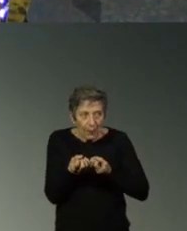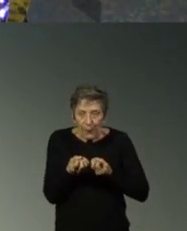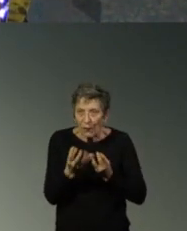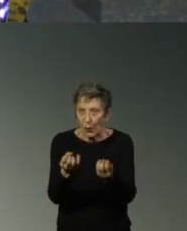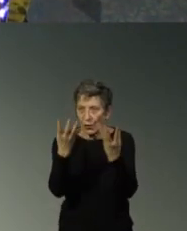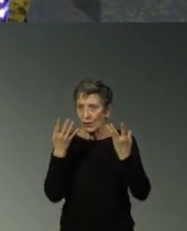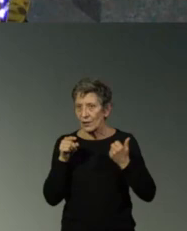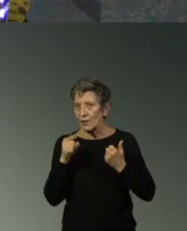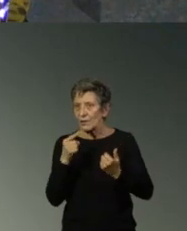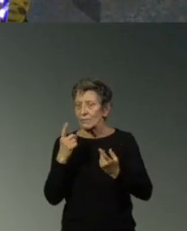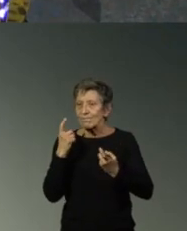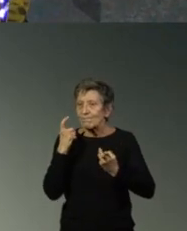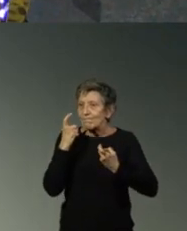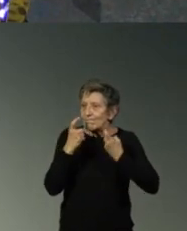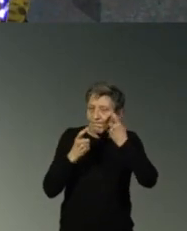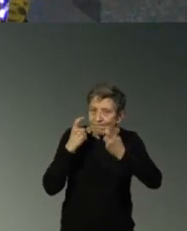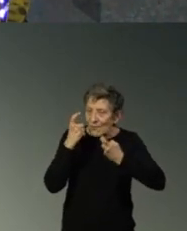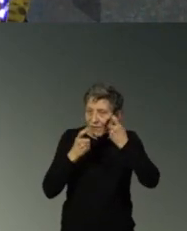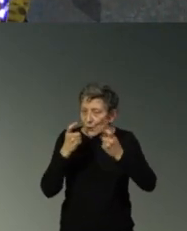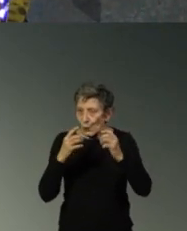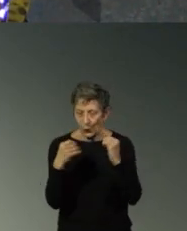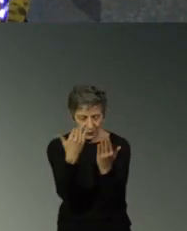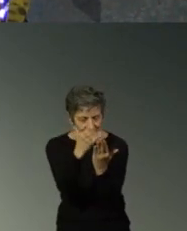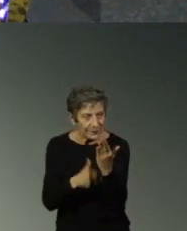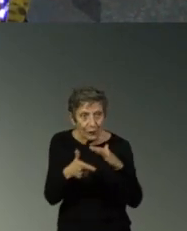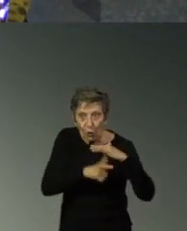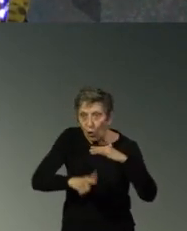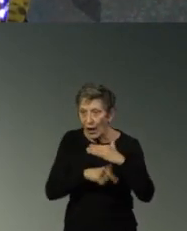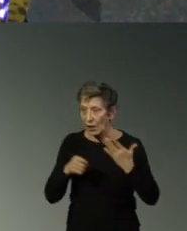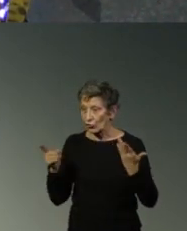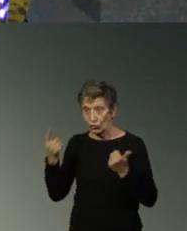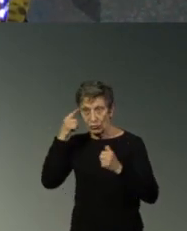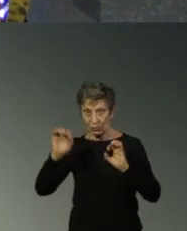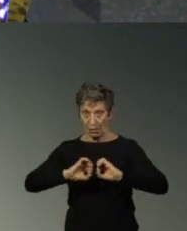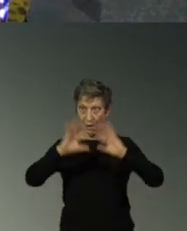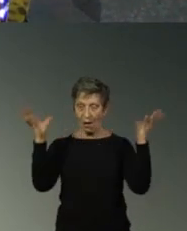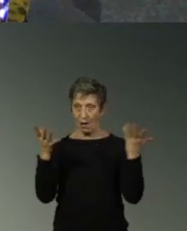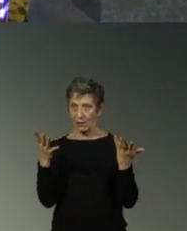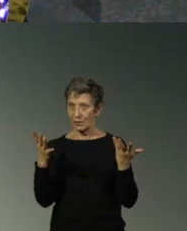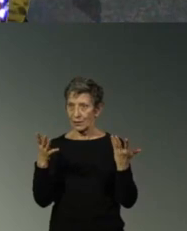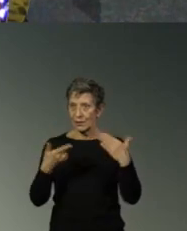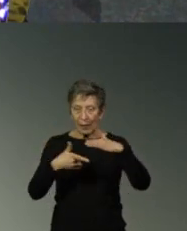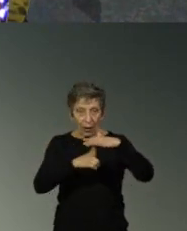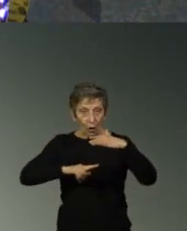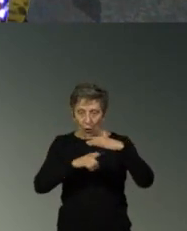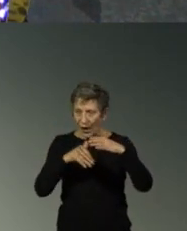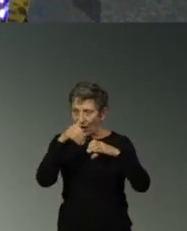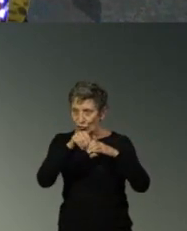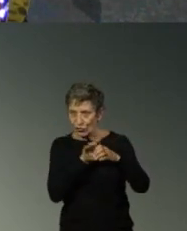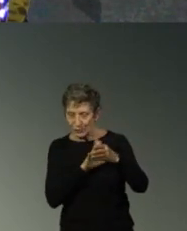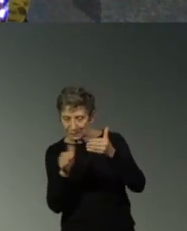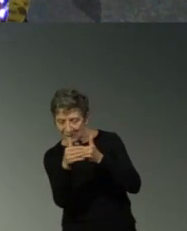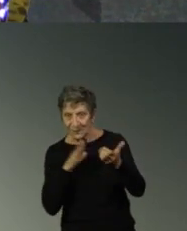véritable sens, d'un véritable sens aiguisé de lucidité envers les présupposés des langages que nous